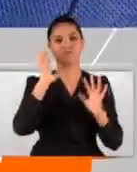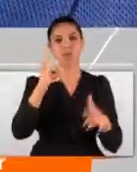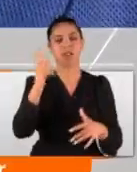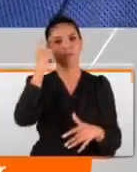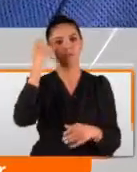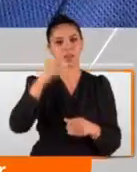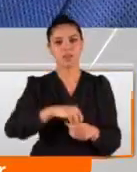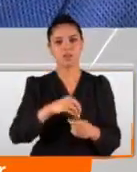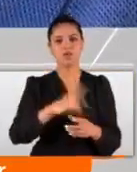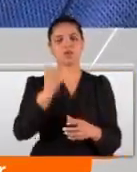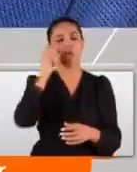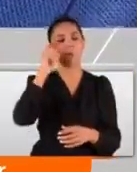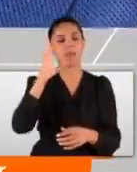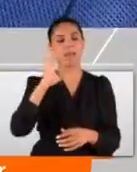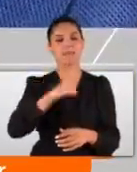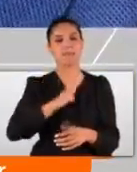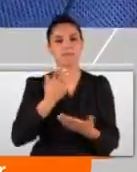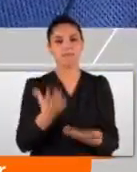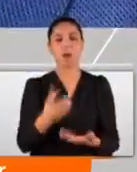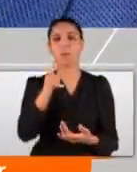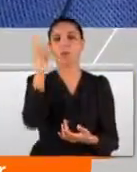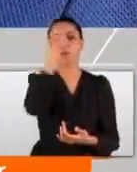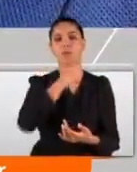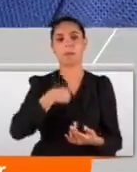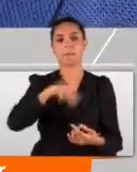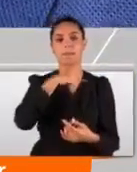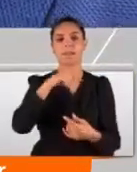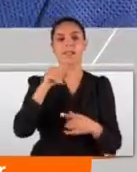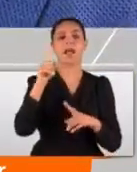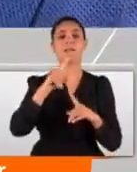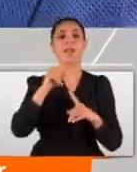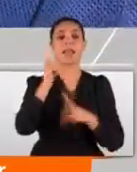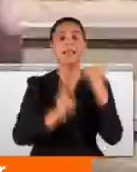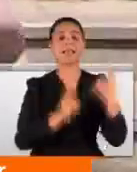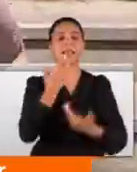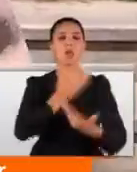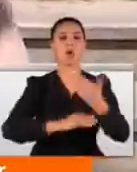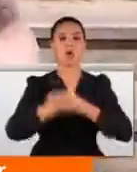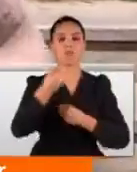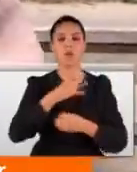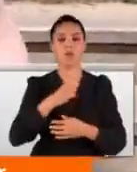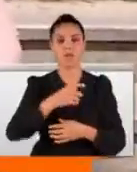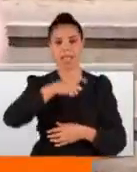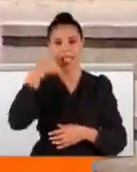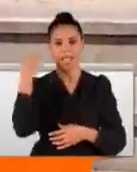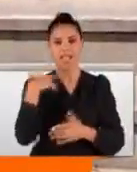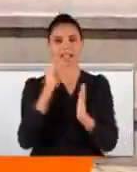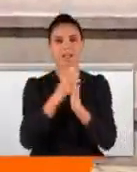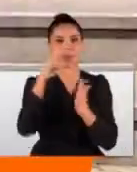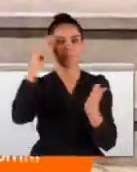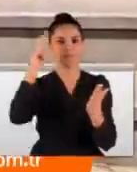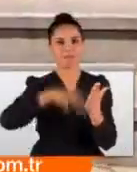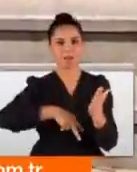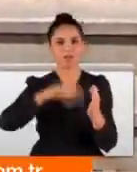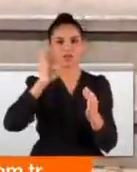Zihnen birçok bilgiyle karşı karşıyayız. Dolayısıyla bu durum bizlerde ister istemez dijital yorgunluğa sebebiyet veriyor. Mesela önceden ansiklopedi bakardık, kitap bakardık.